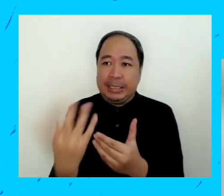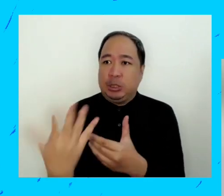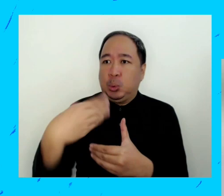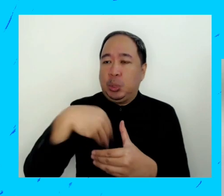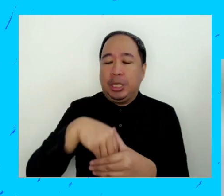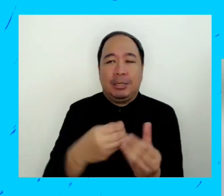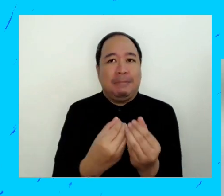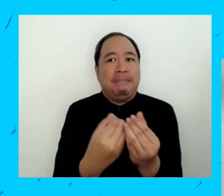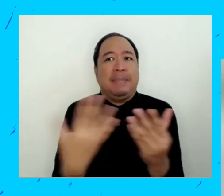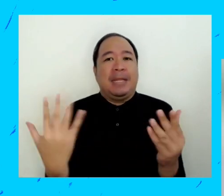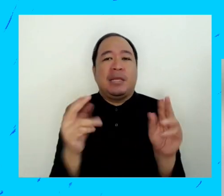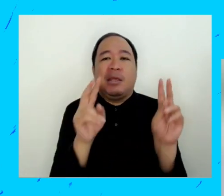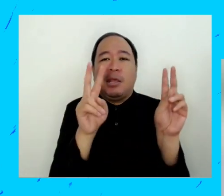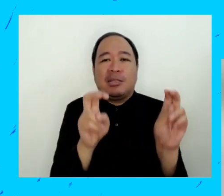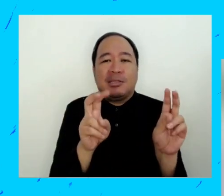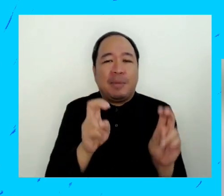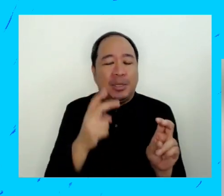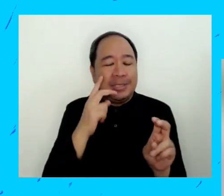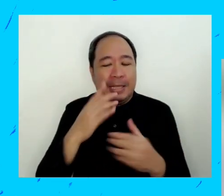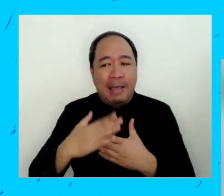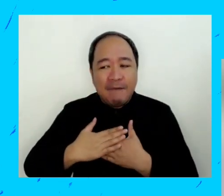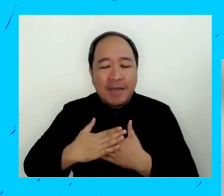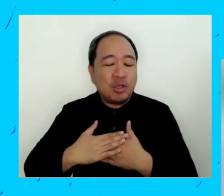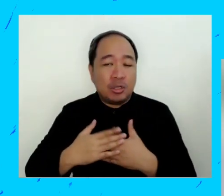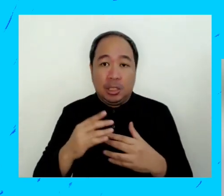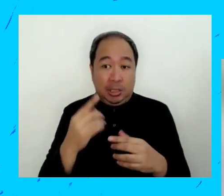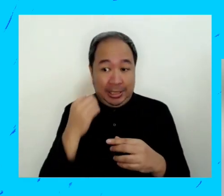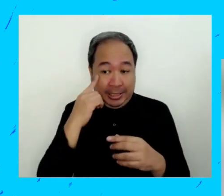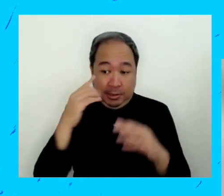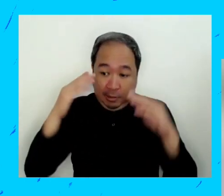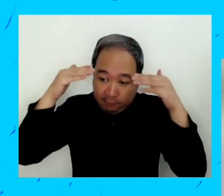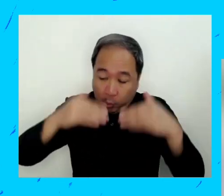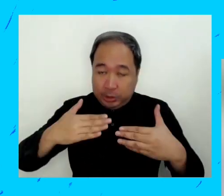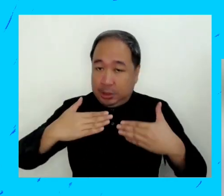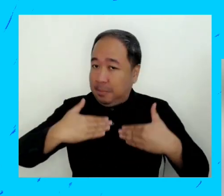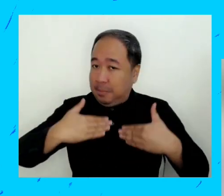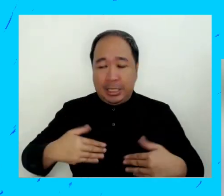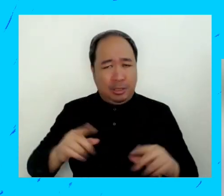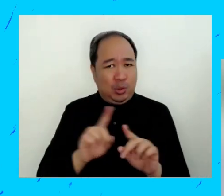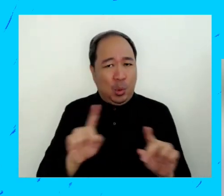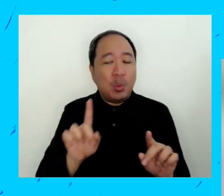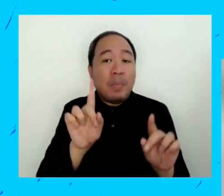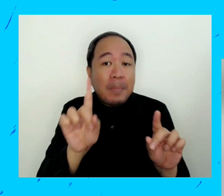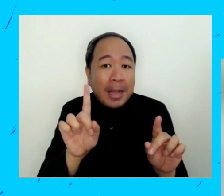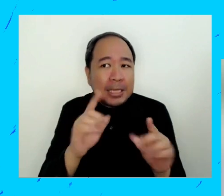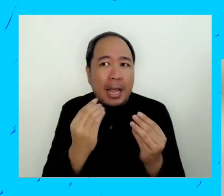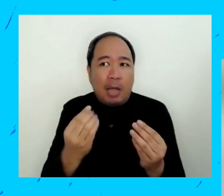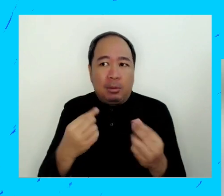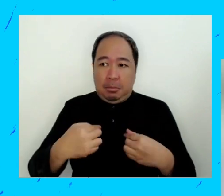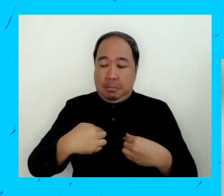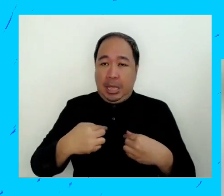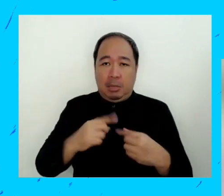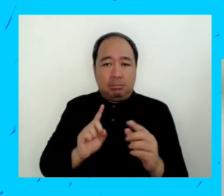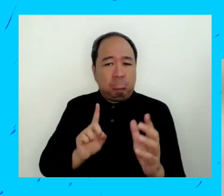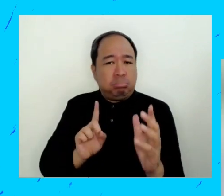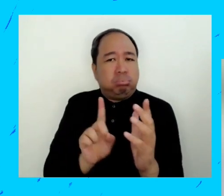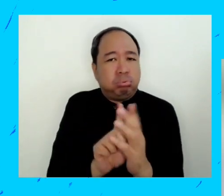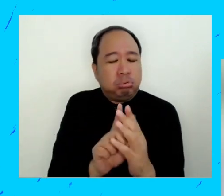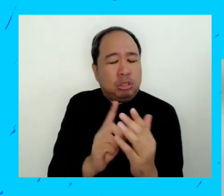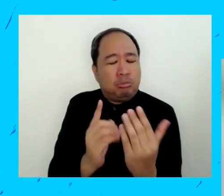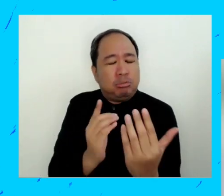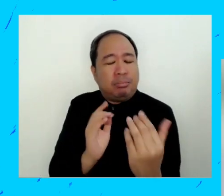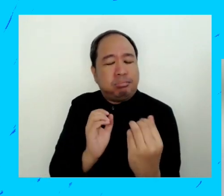comme un mais il y a beaucoup de préjugés encore. Non seulement par rapport au